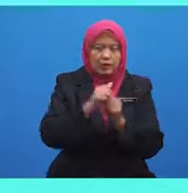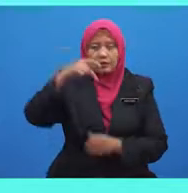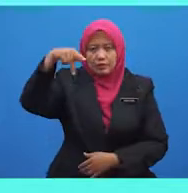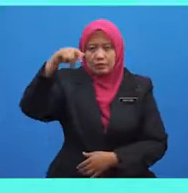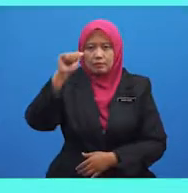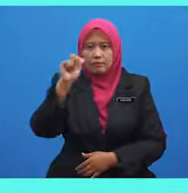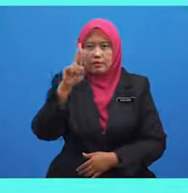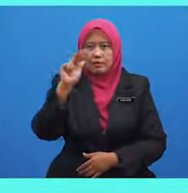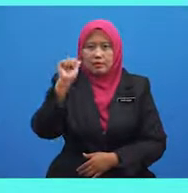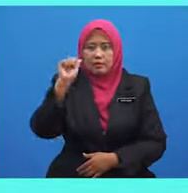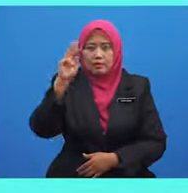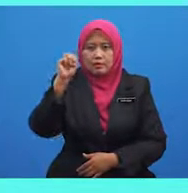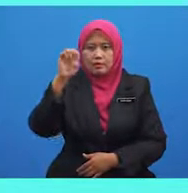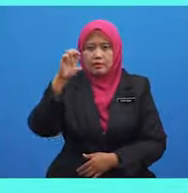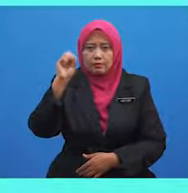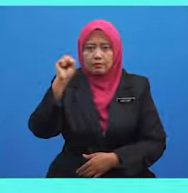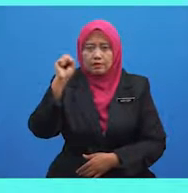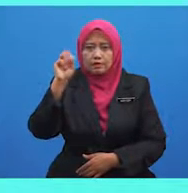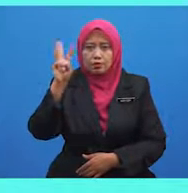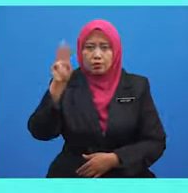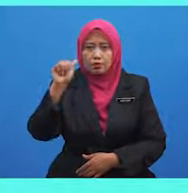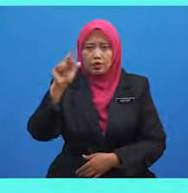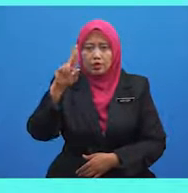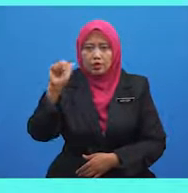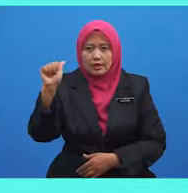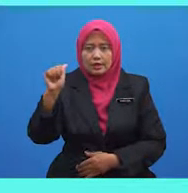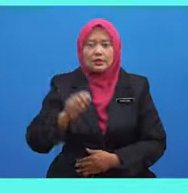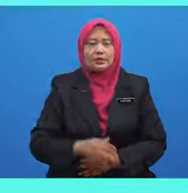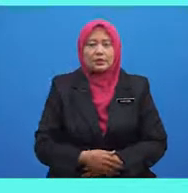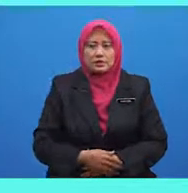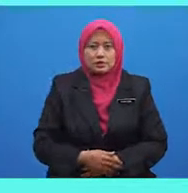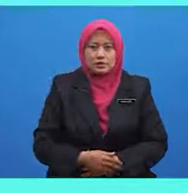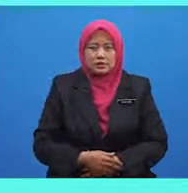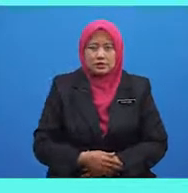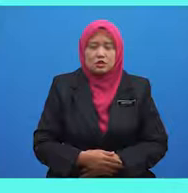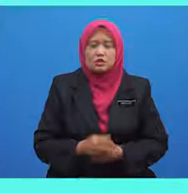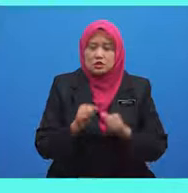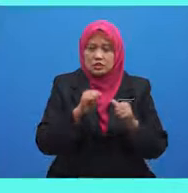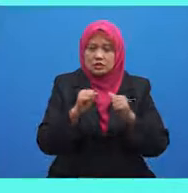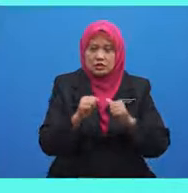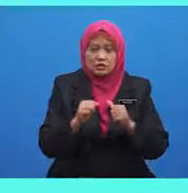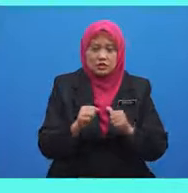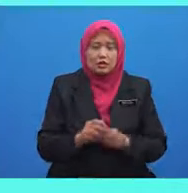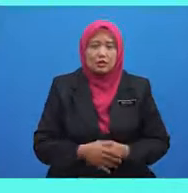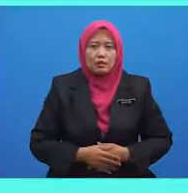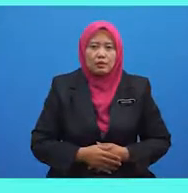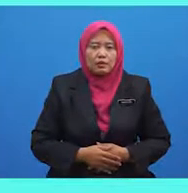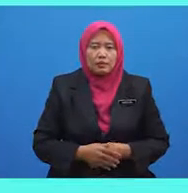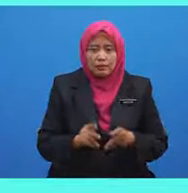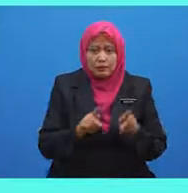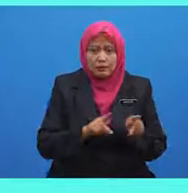unggul dan gemilang. Kemantapan kepimpinan raja, sistem pemerintahan dan perundangan